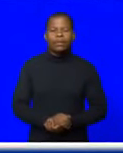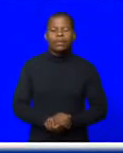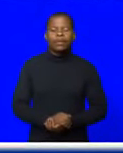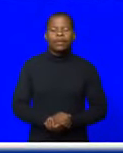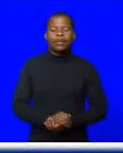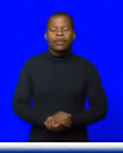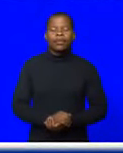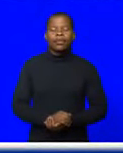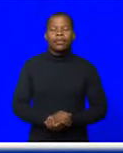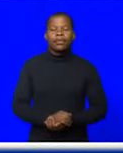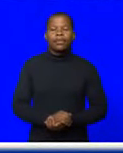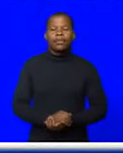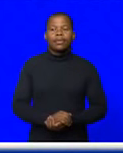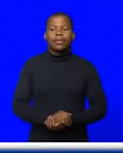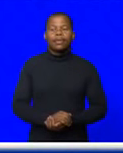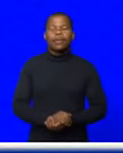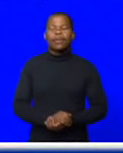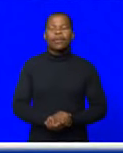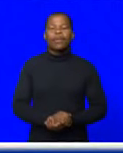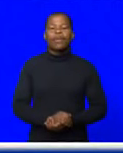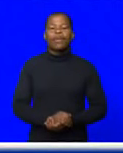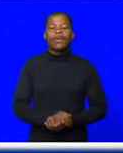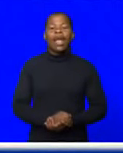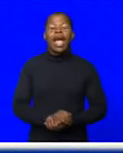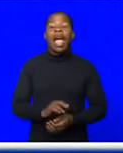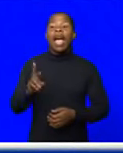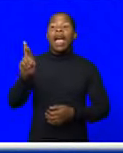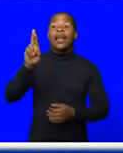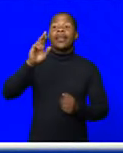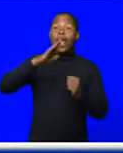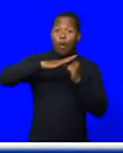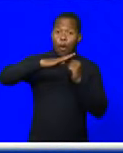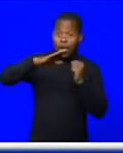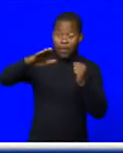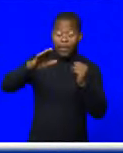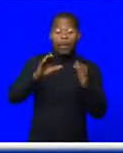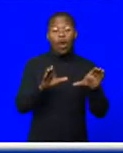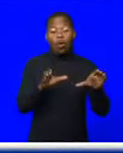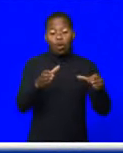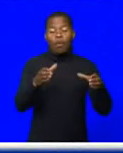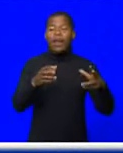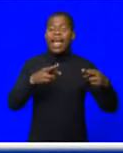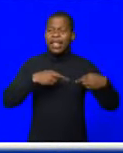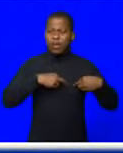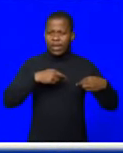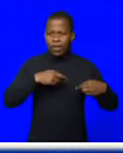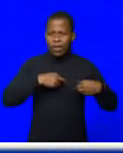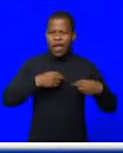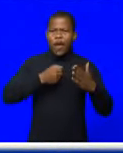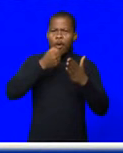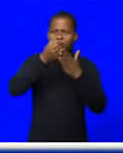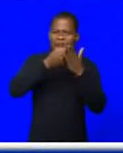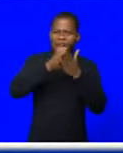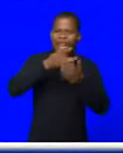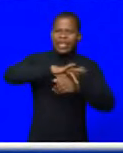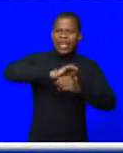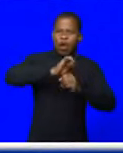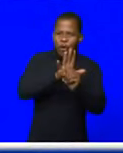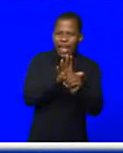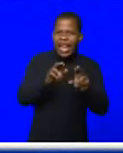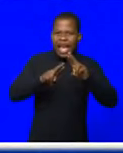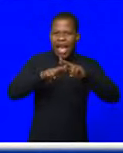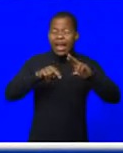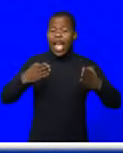Lobu kwekusebenta kwelibandla elihlela amabhizinisi ukuthi ayilandzela yini imigomo yahulumende yekunciphisa kuthelelana wemkhuhlane we-COVID-19